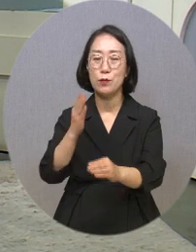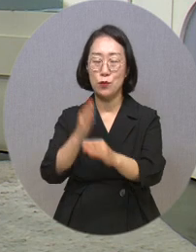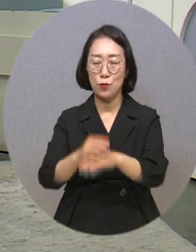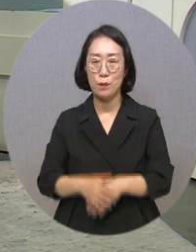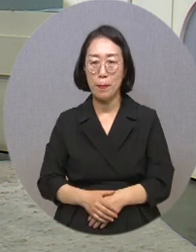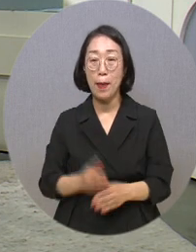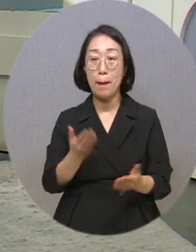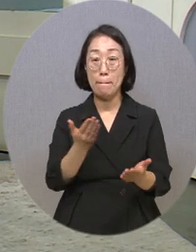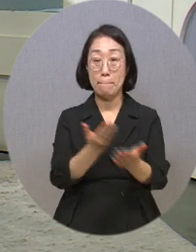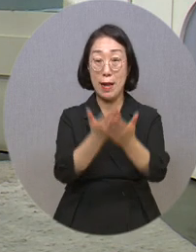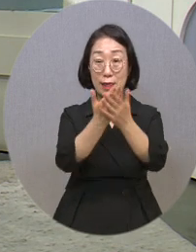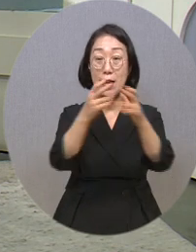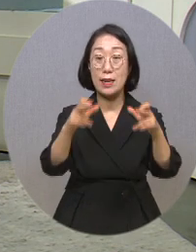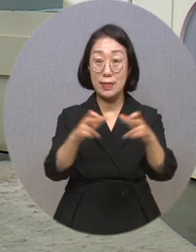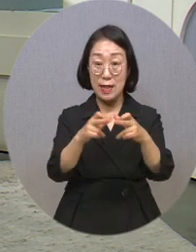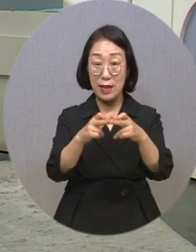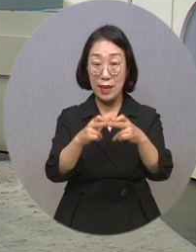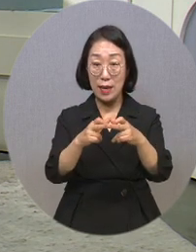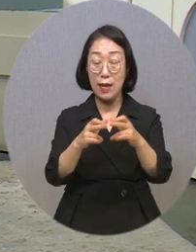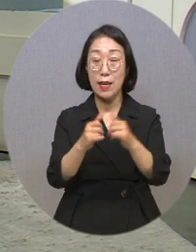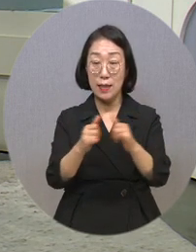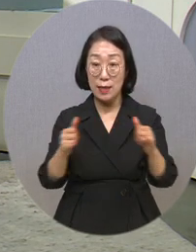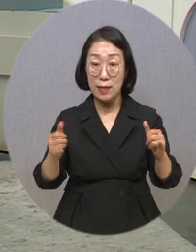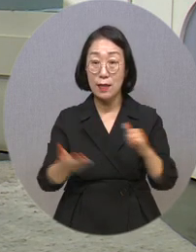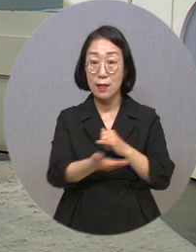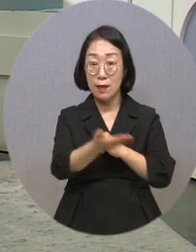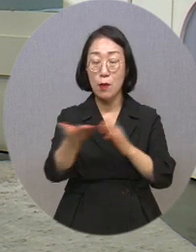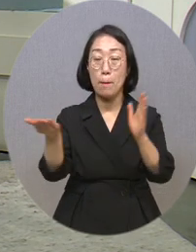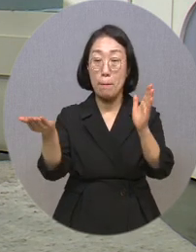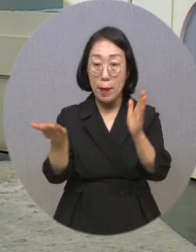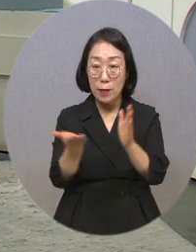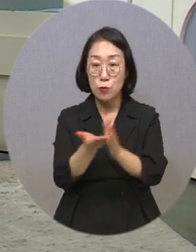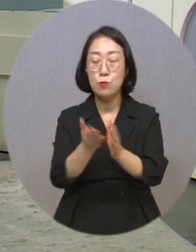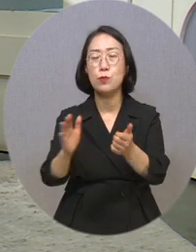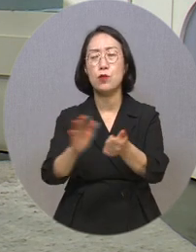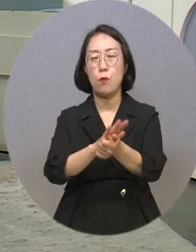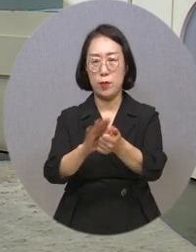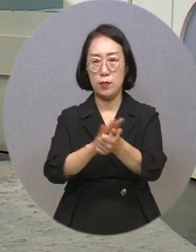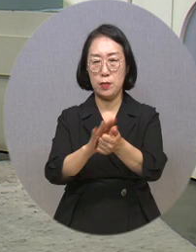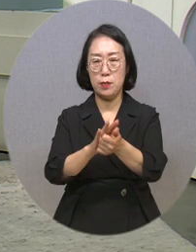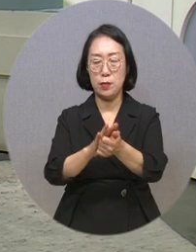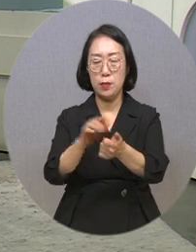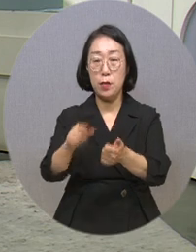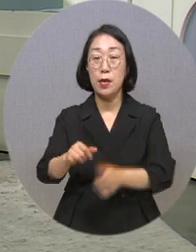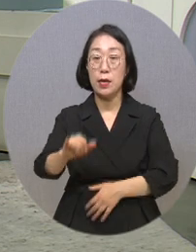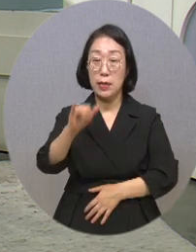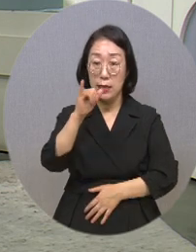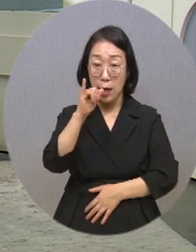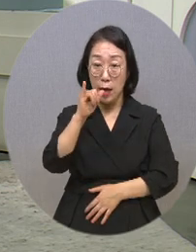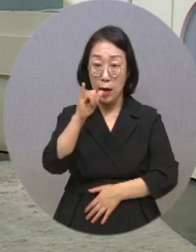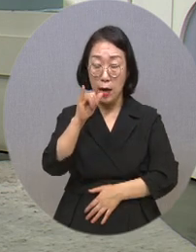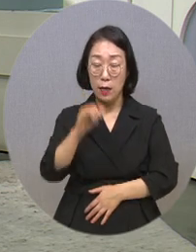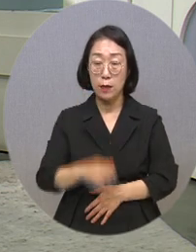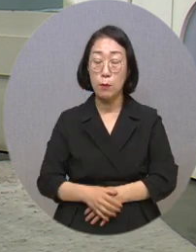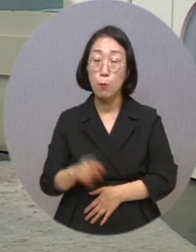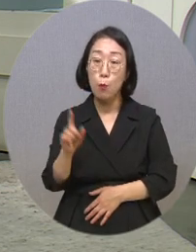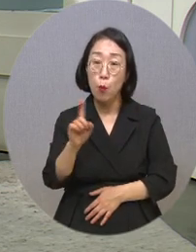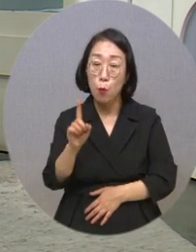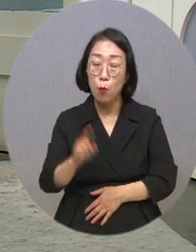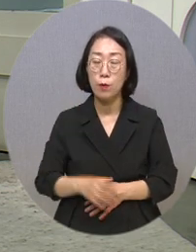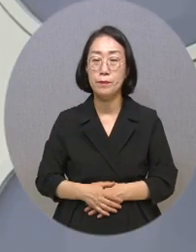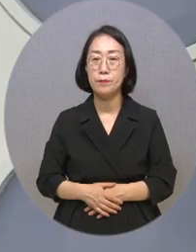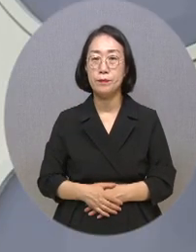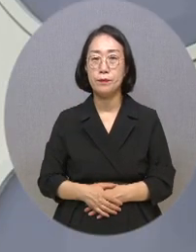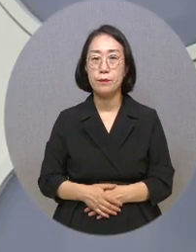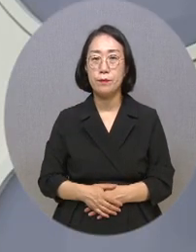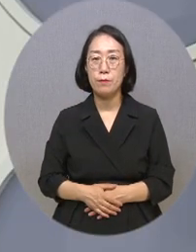발달 장애인들에 대한 맞춤형 서비스가 있다고 얘기를 들었어요. 그럼 근데, 뭘 얘기하는 거예요?